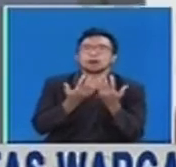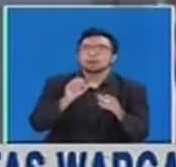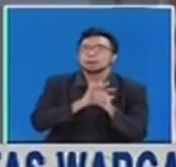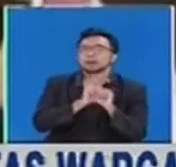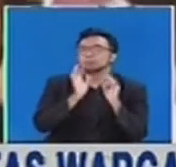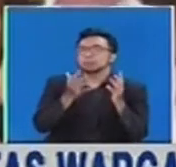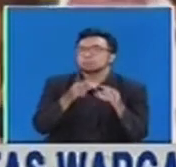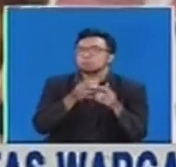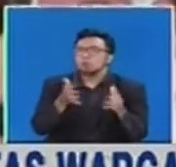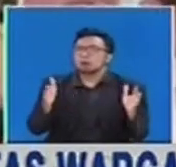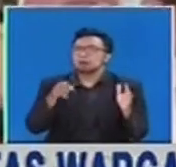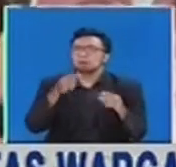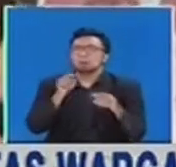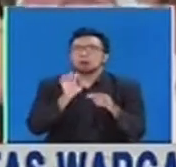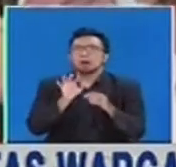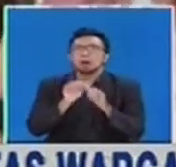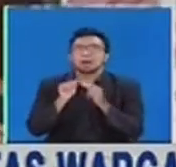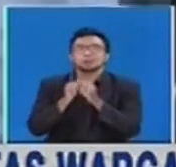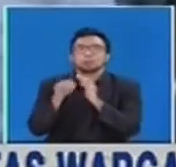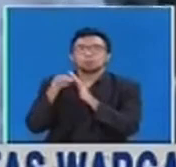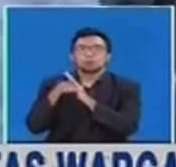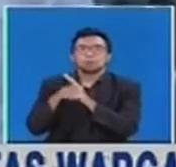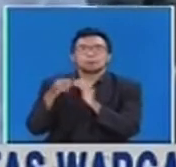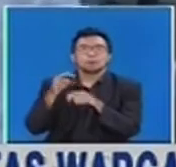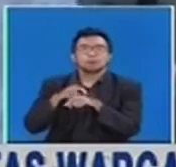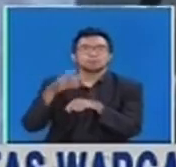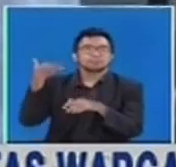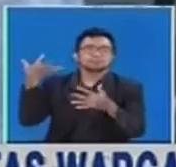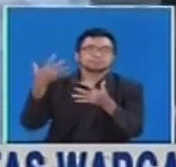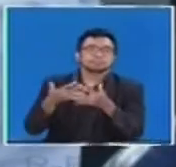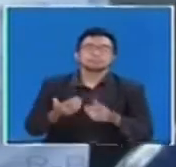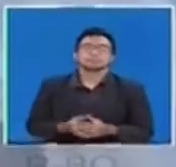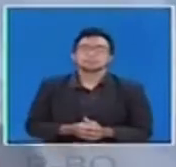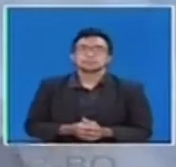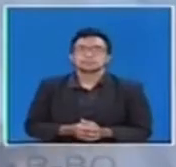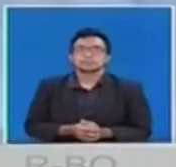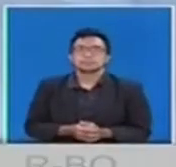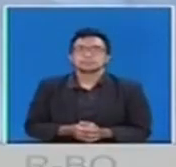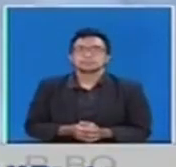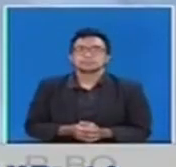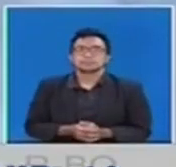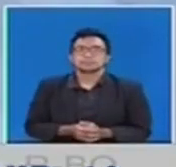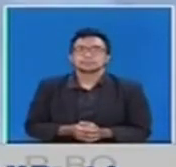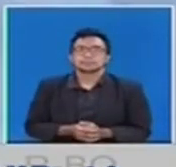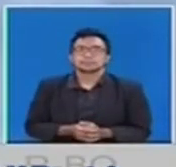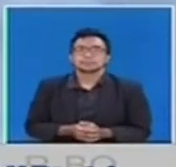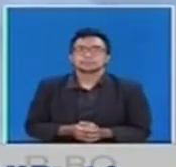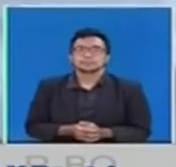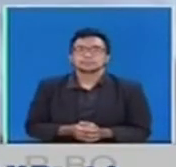Pelonggaran juga melihat tren penurunan kasus positif COVID-19 beberapa waktu terakhir. Kami atas eksepsi penasihat hukum pada